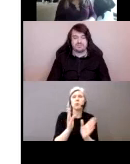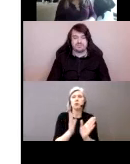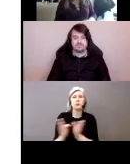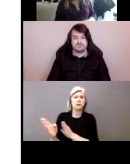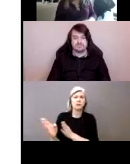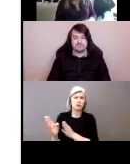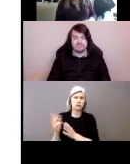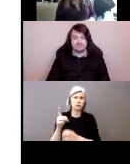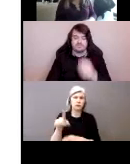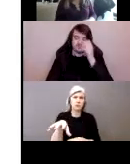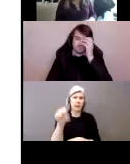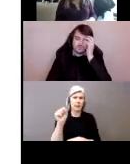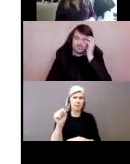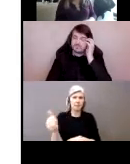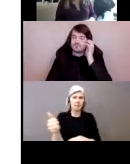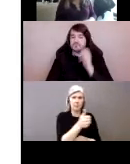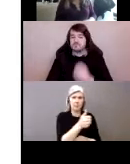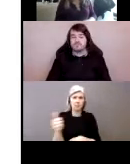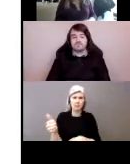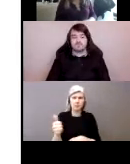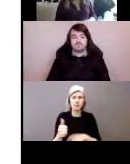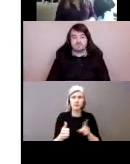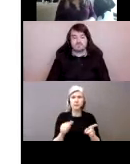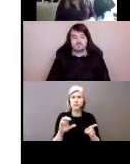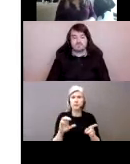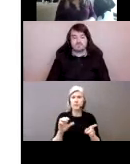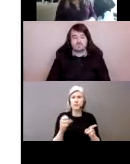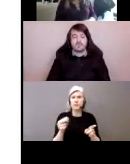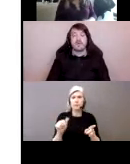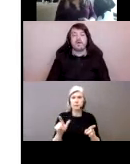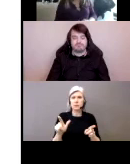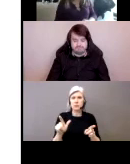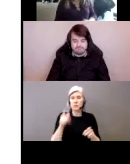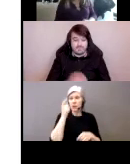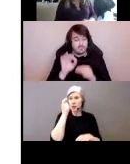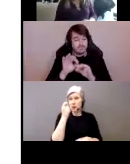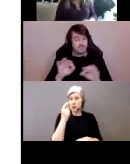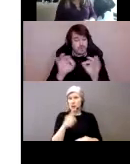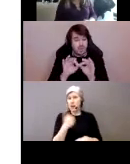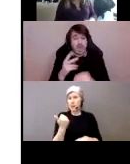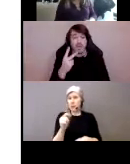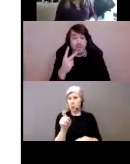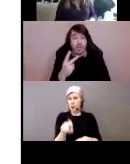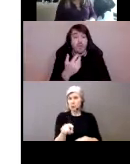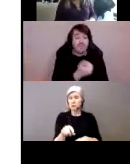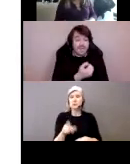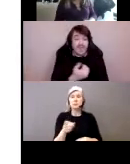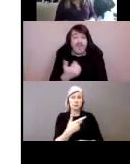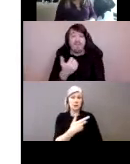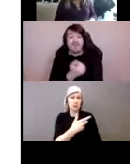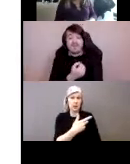You will get the same vaccine for both of your doses. Vous recevrez le même vaccin, en fait, les deux doses du même